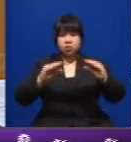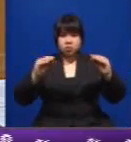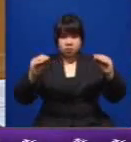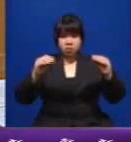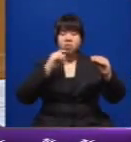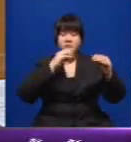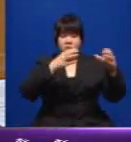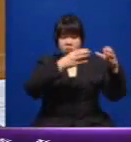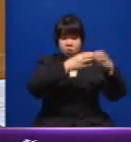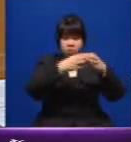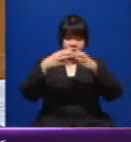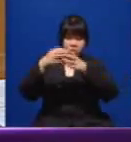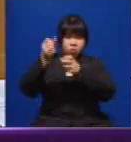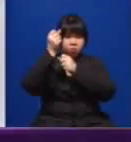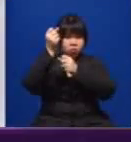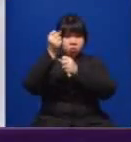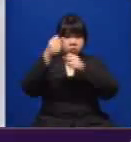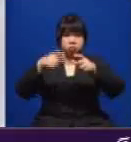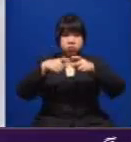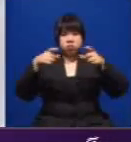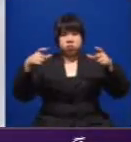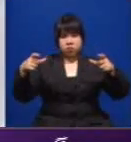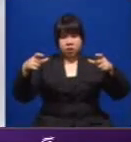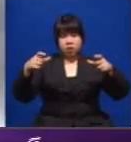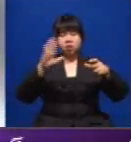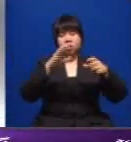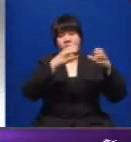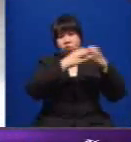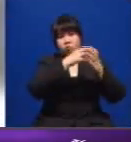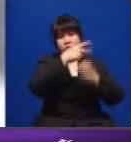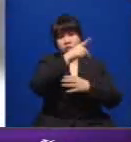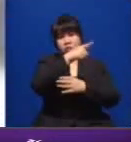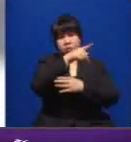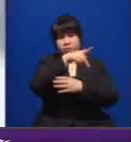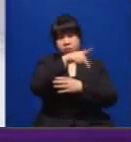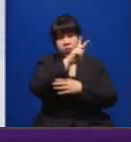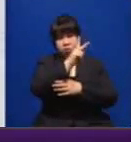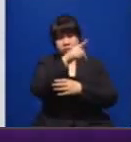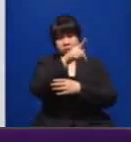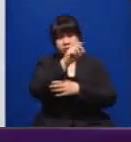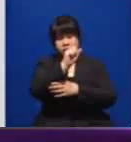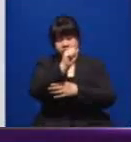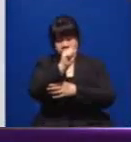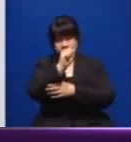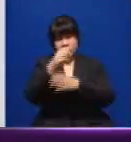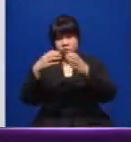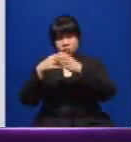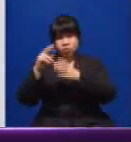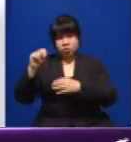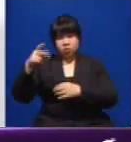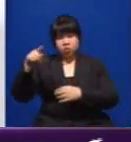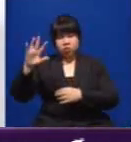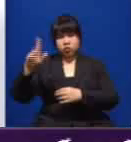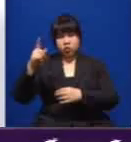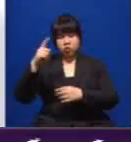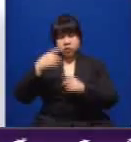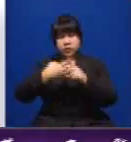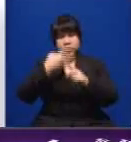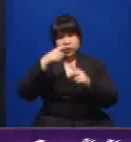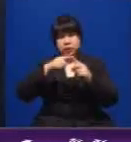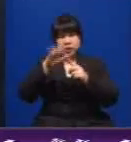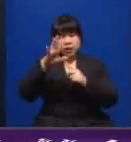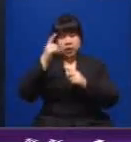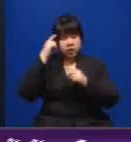ของ2กลุ่มเลยทั้งนปชแล้วก็กปปสด้วยในวันที่5เมษายนที่จะถึงนี้นะคะมั่นใจว่าจะไม่เกิดการเผชิญหน้า